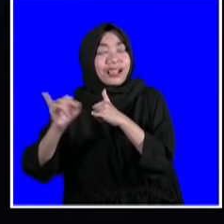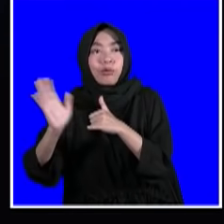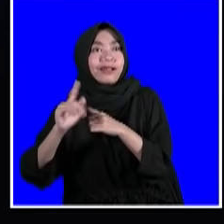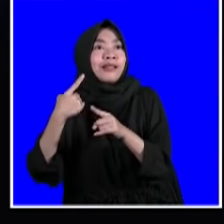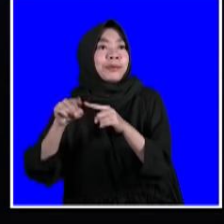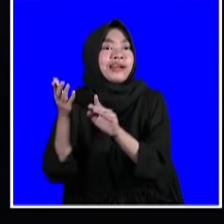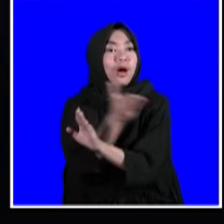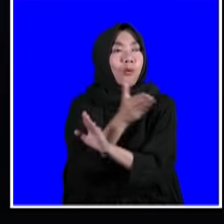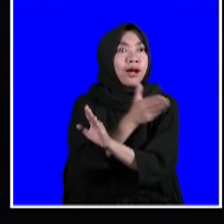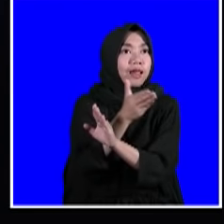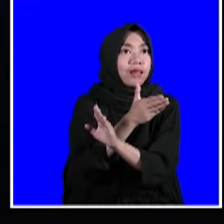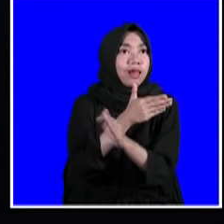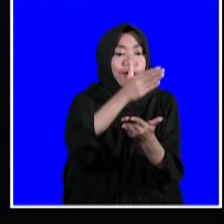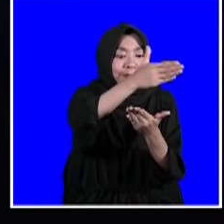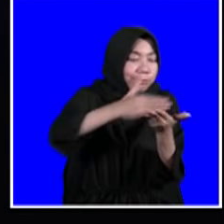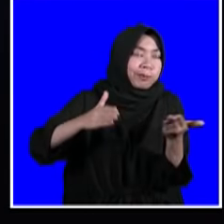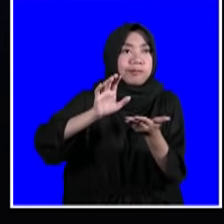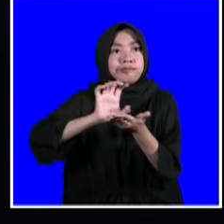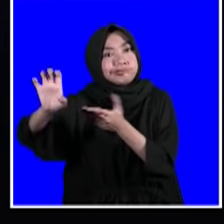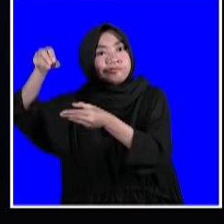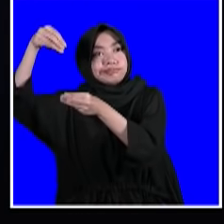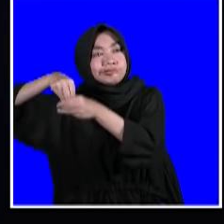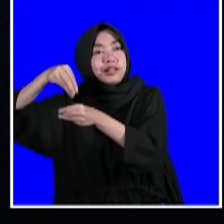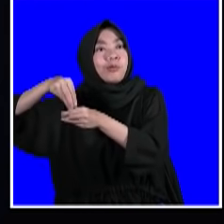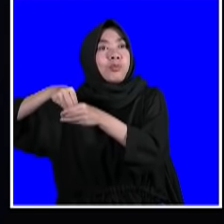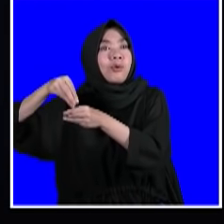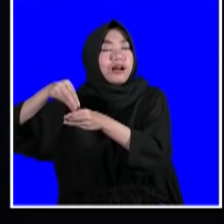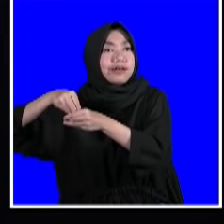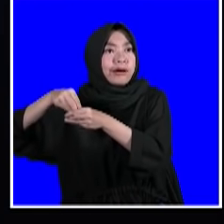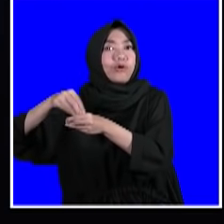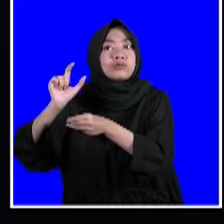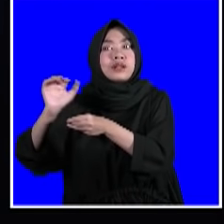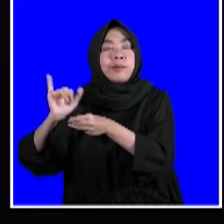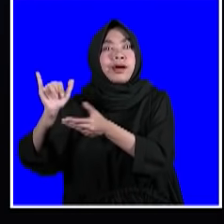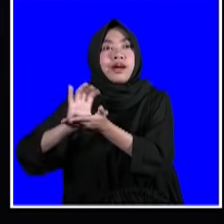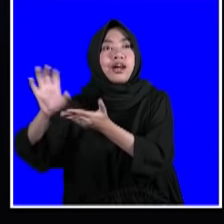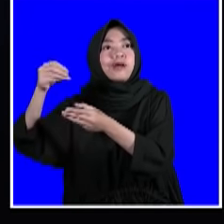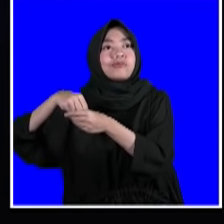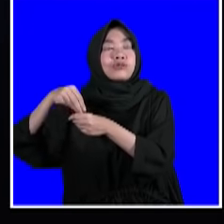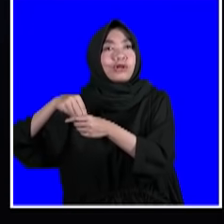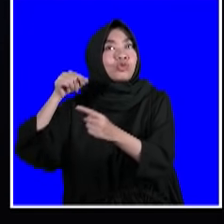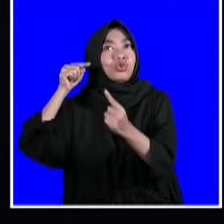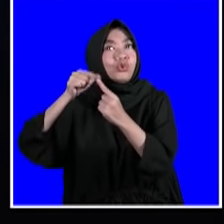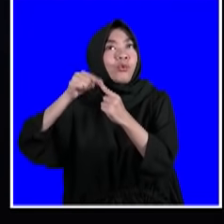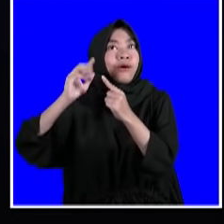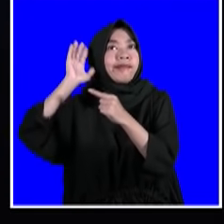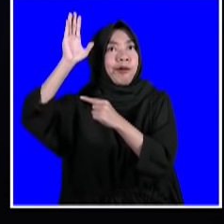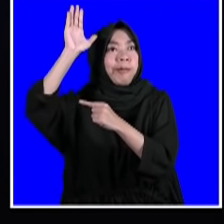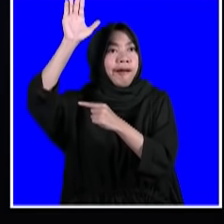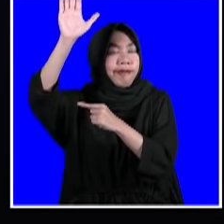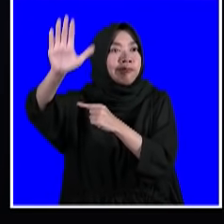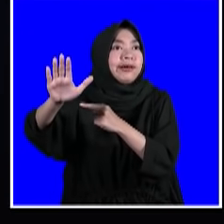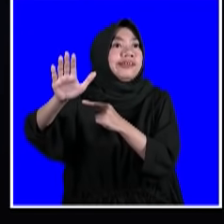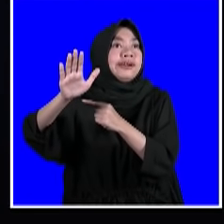depan, yaitu langsung dipotong untuk tabungan dan investasi untuk berbagai tujuan keuangan keluarga di masa depan.